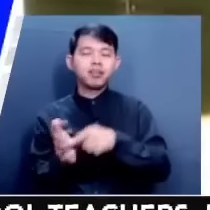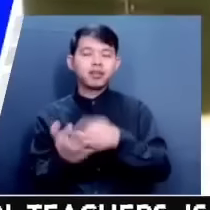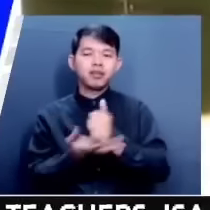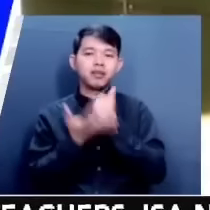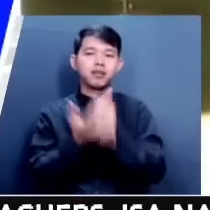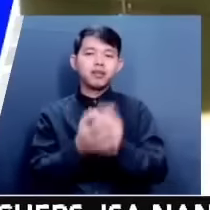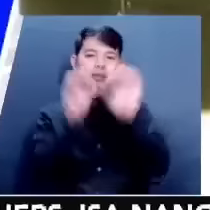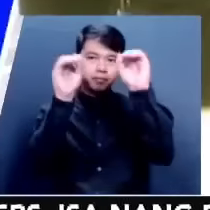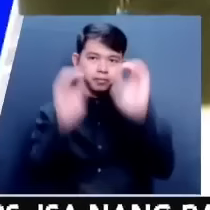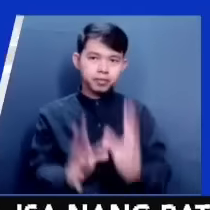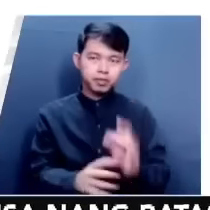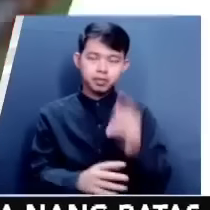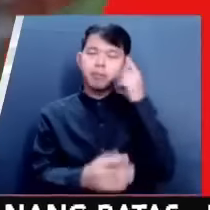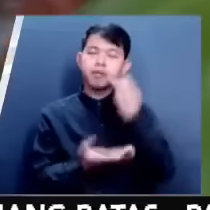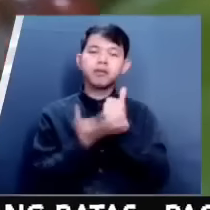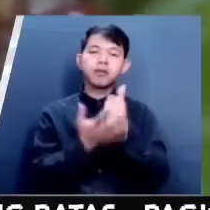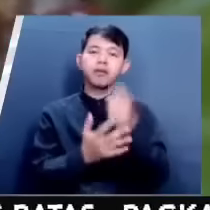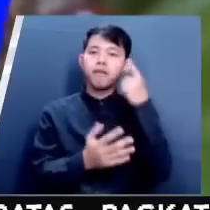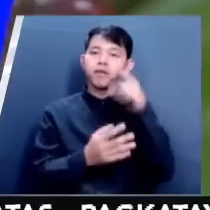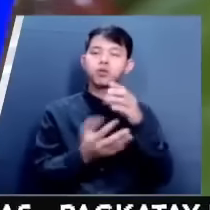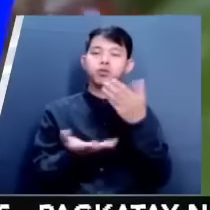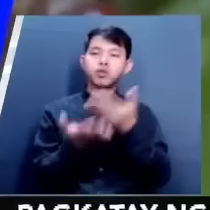supplies at materials.